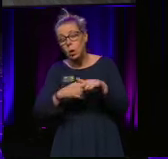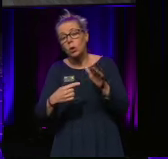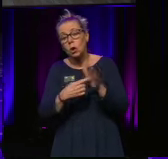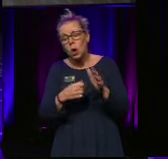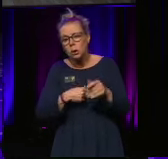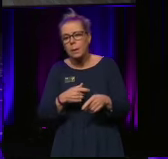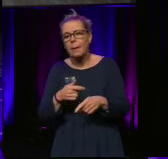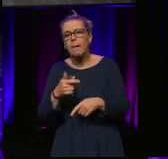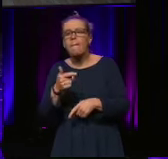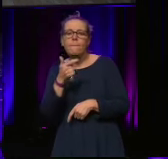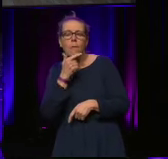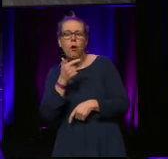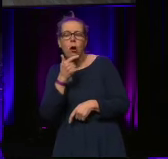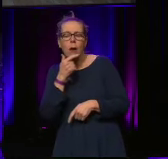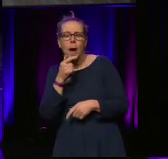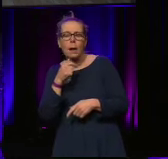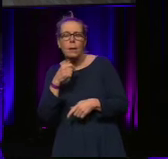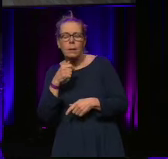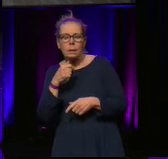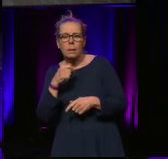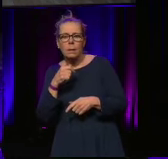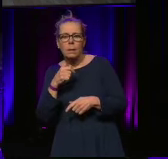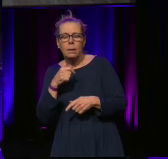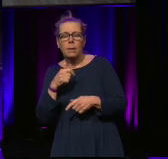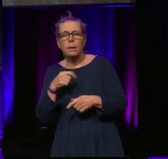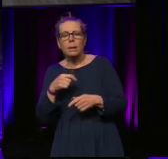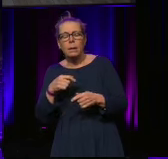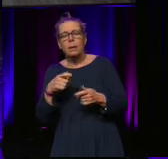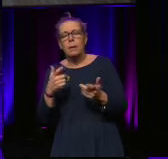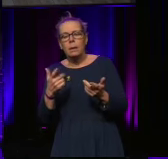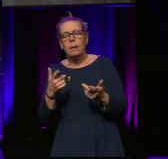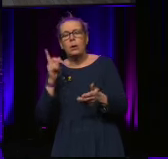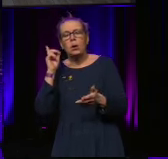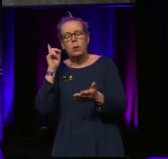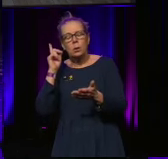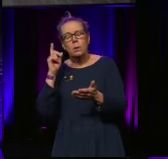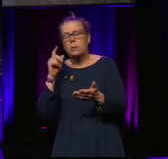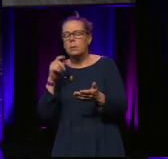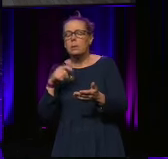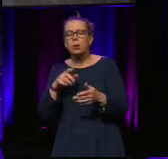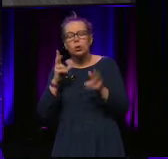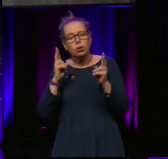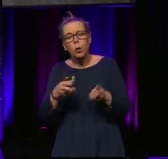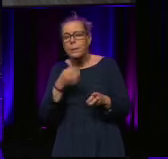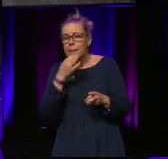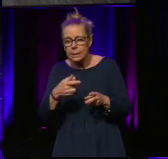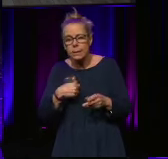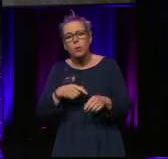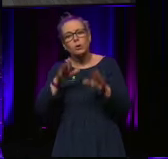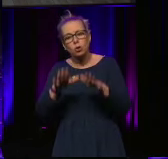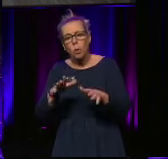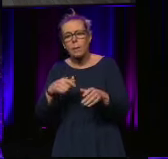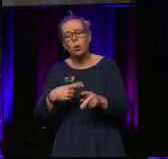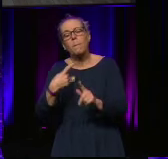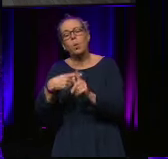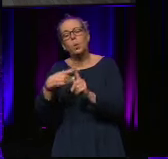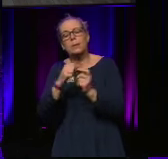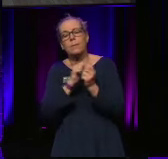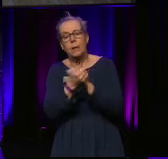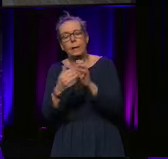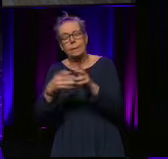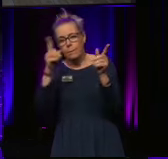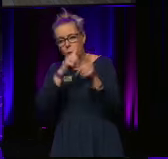fara för en risk för att stoppa den typen av positiva förändringar för folket. Och det har ju, så